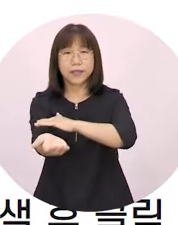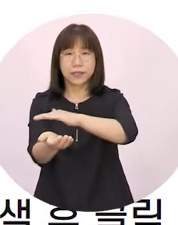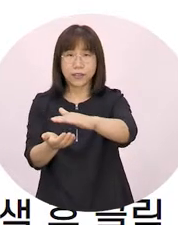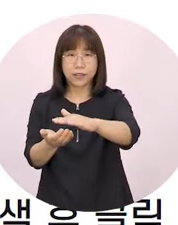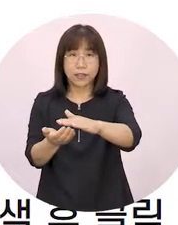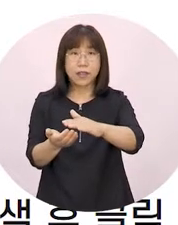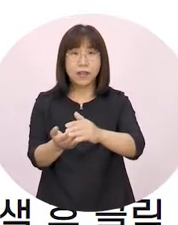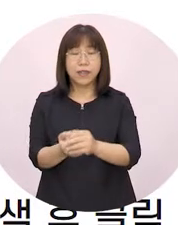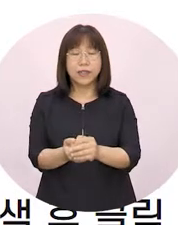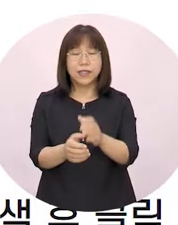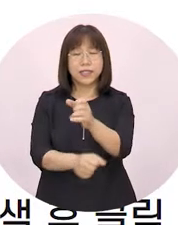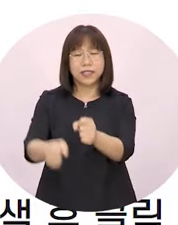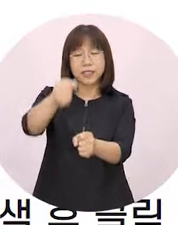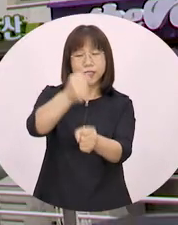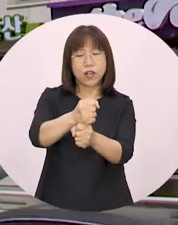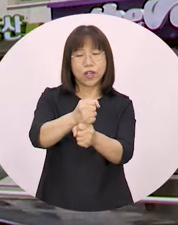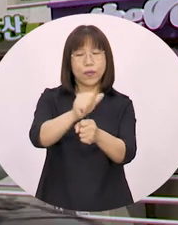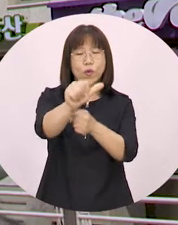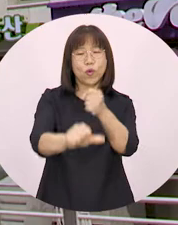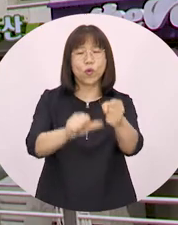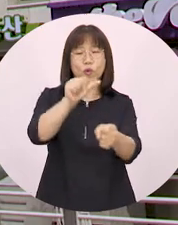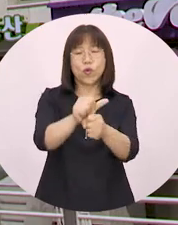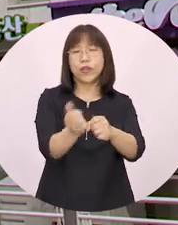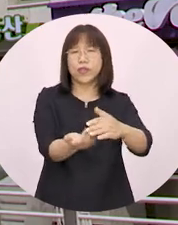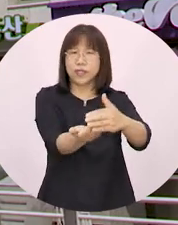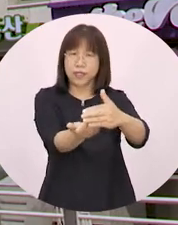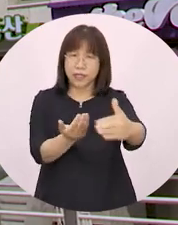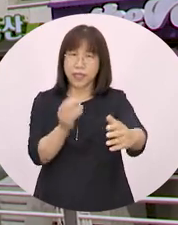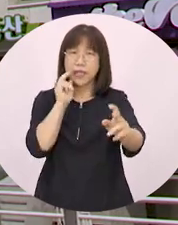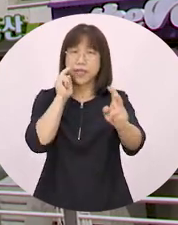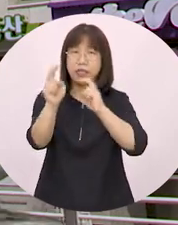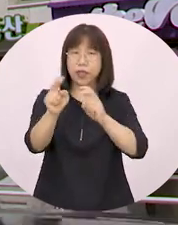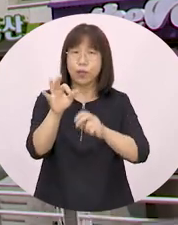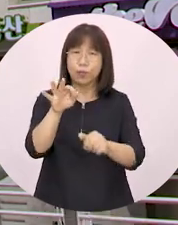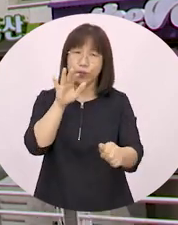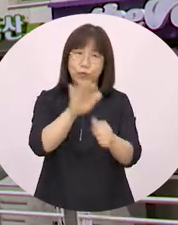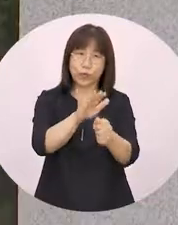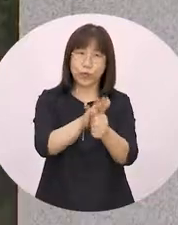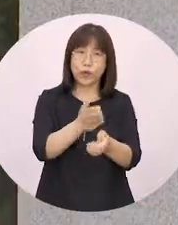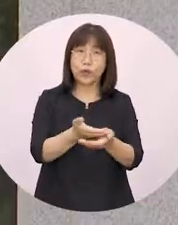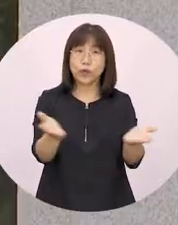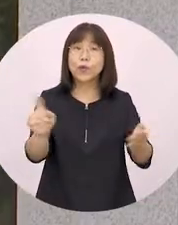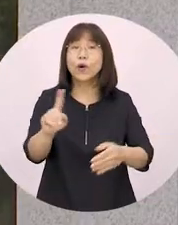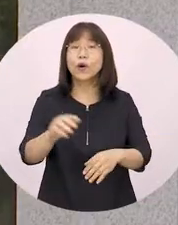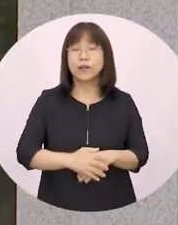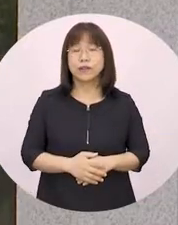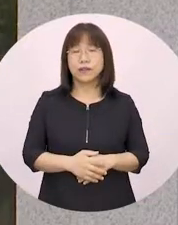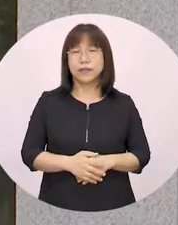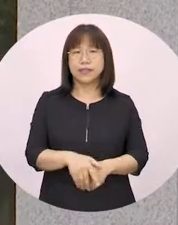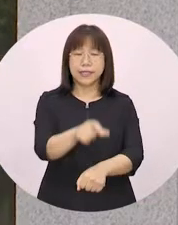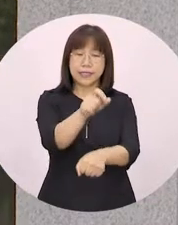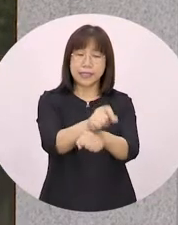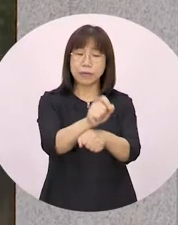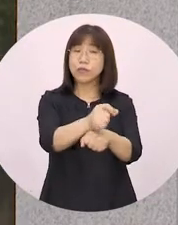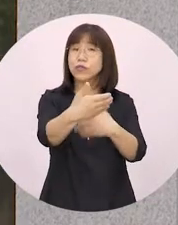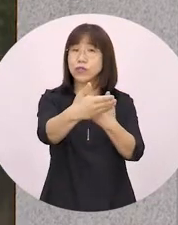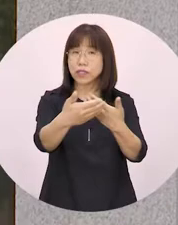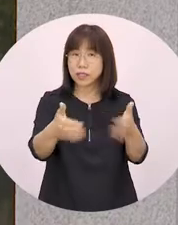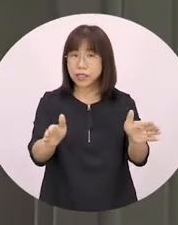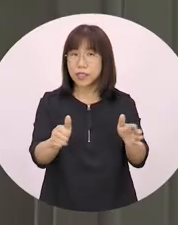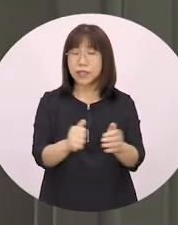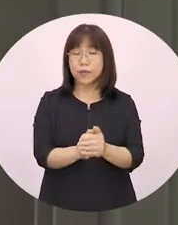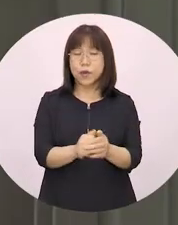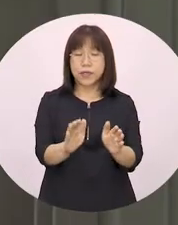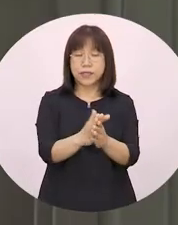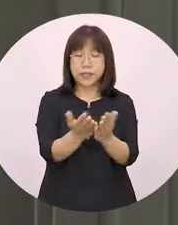기준 법인이 설립된 지 5년이 4 기업 이어야만 지원이 가능합니다 입주시 30 약 33 제곱미터의